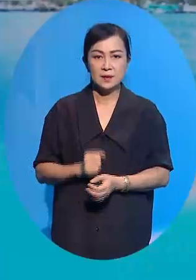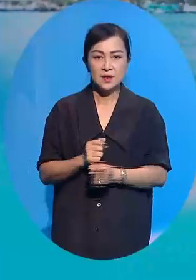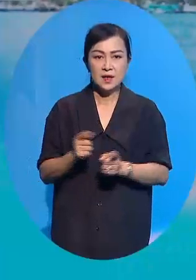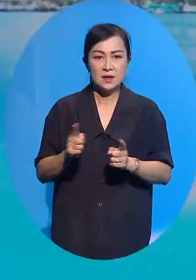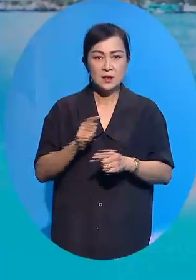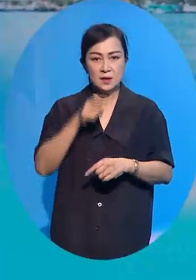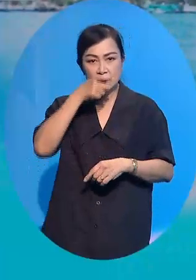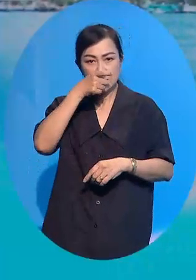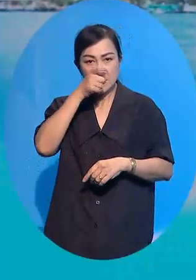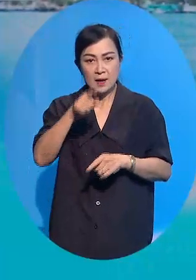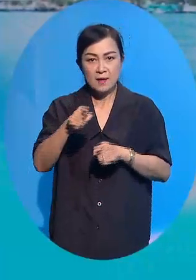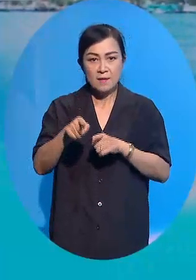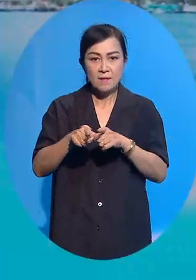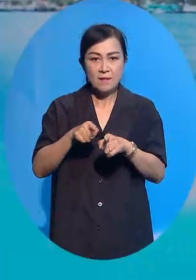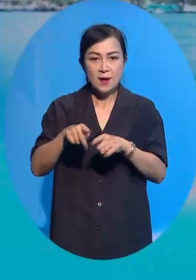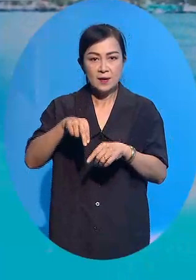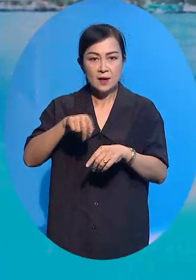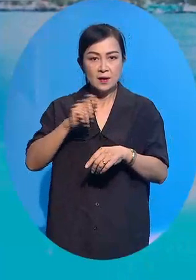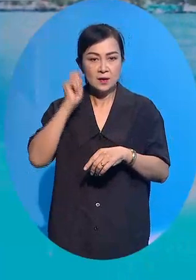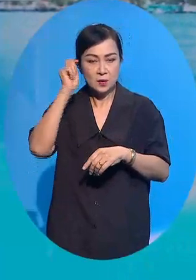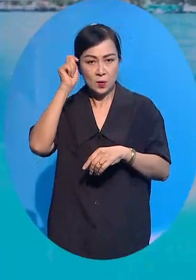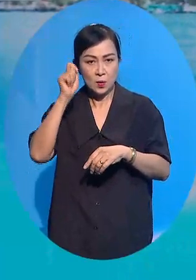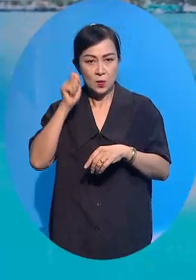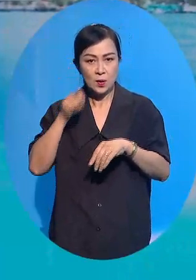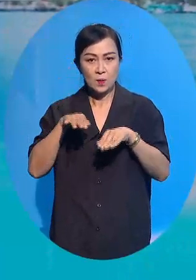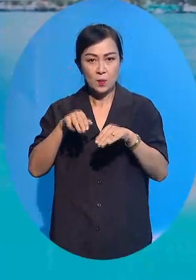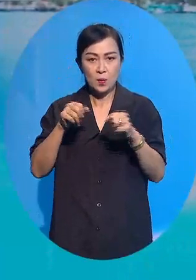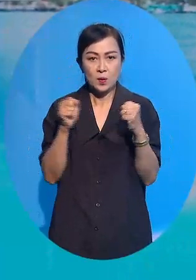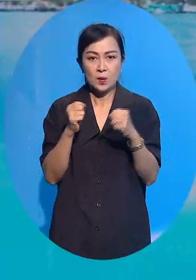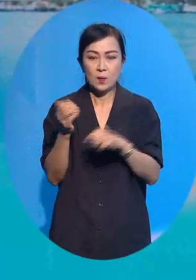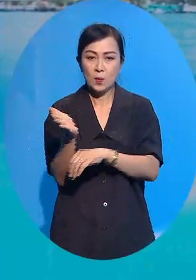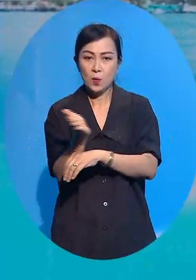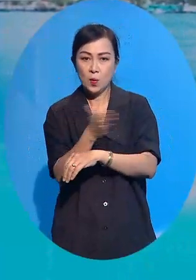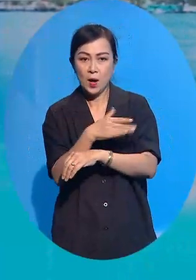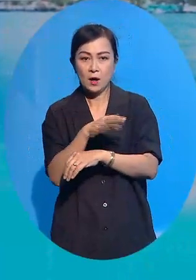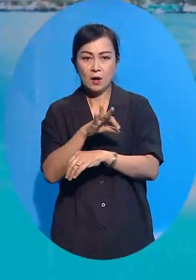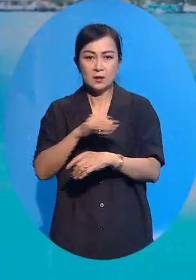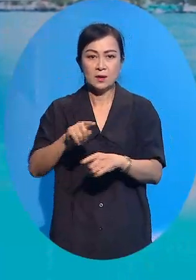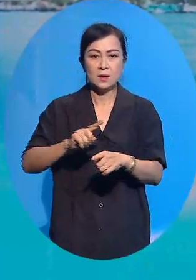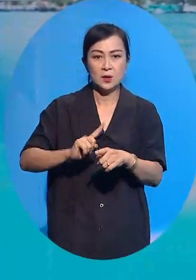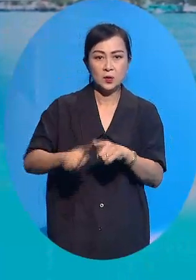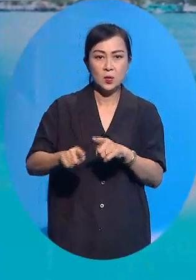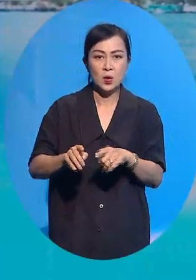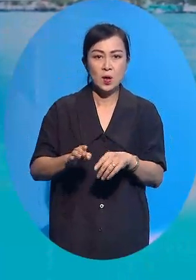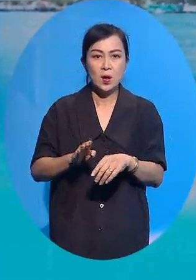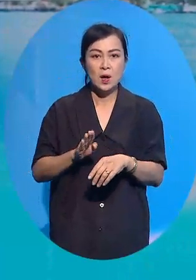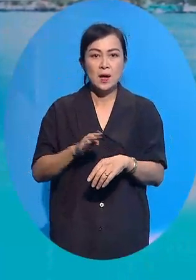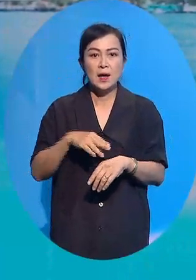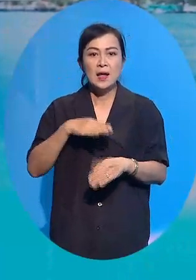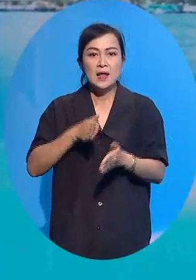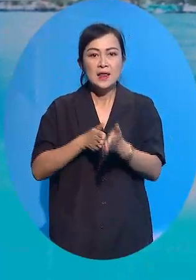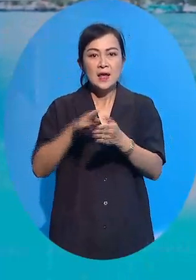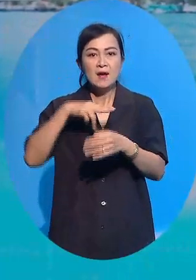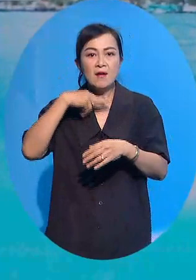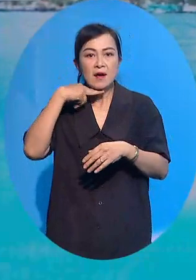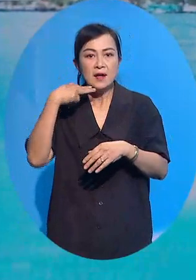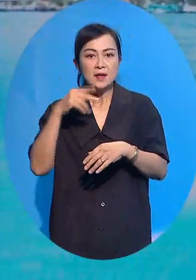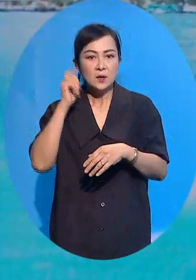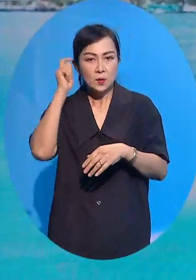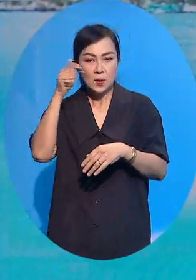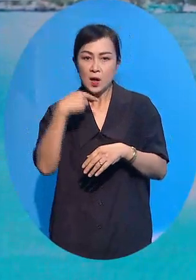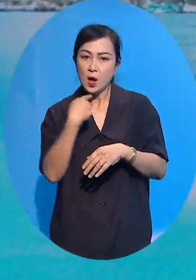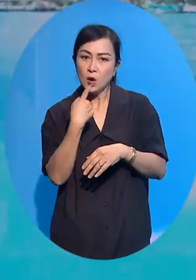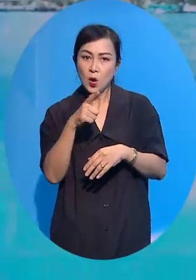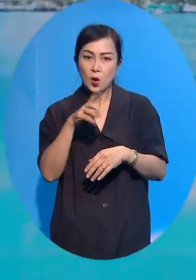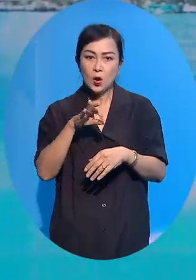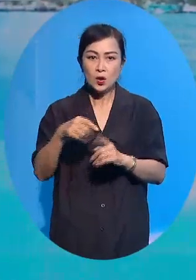Chiến dịch của Nga nhằm phá vỡ hệ thống năng lượng của Ukraine trong mùa đông vừa qua rất có thể đã thất bại, theo Bộ Quốc phòng Anh. Trong khi đó, Ukraine nói